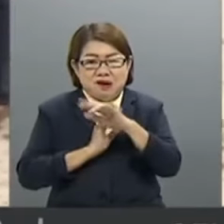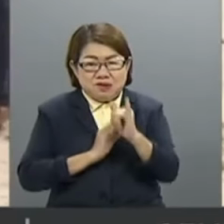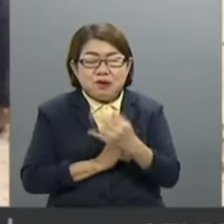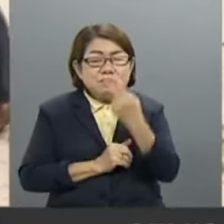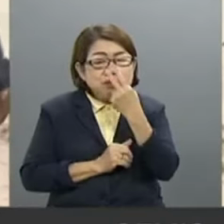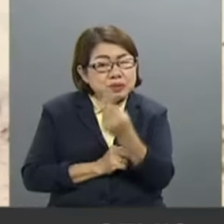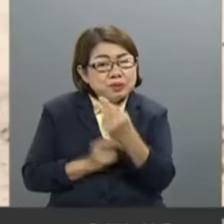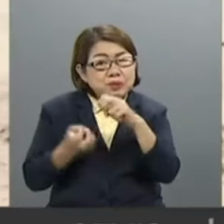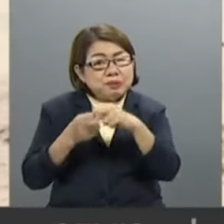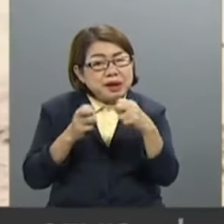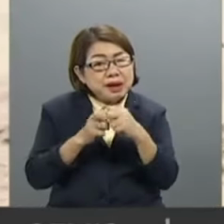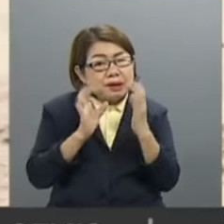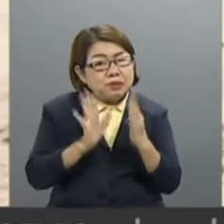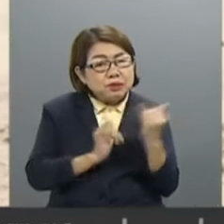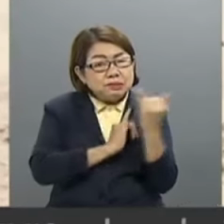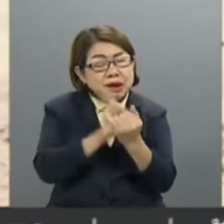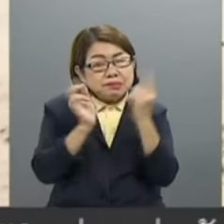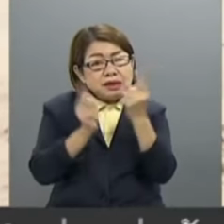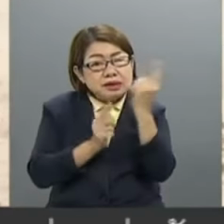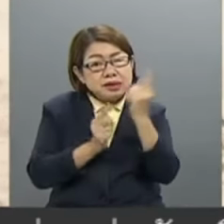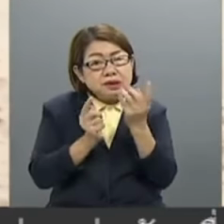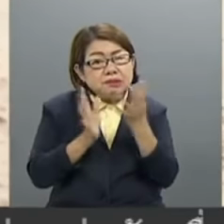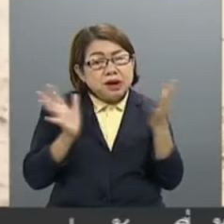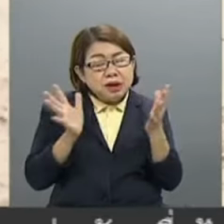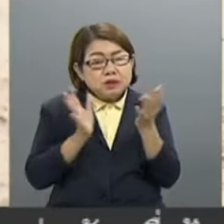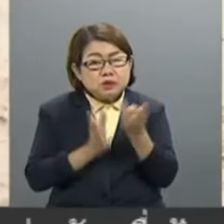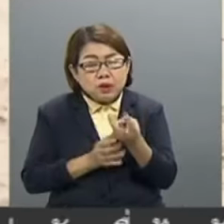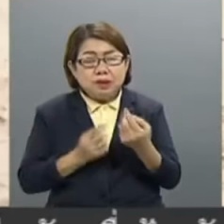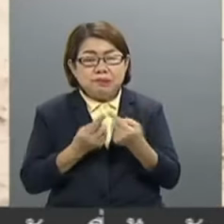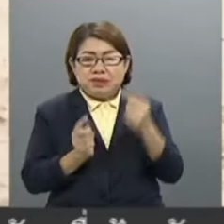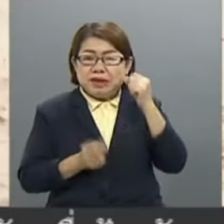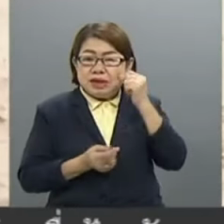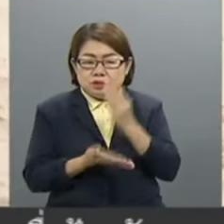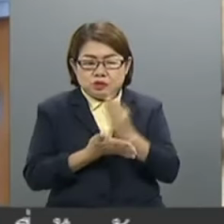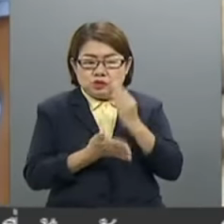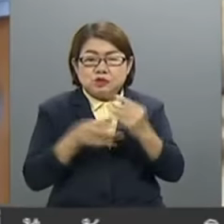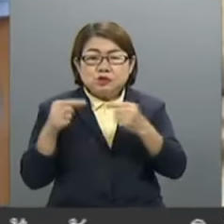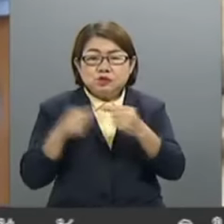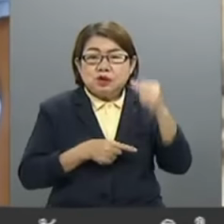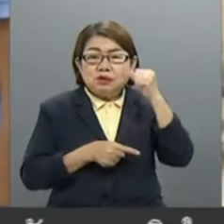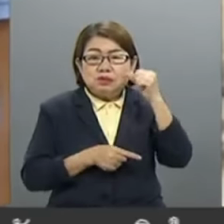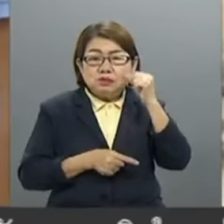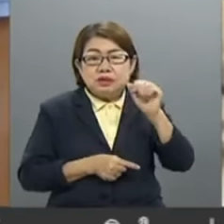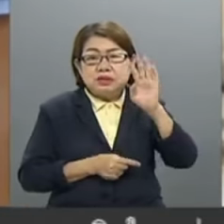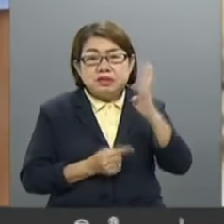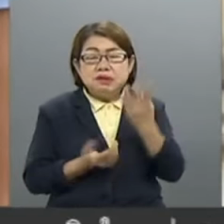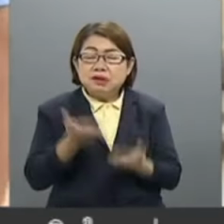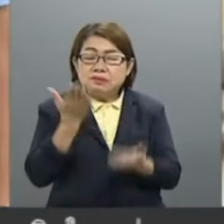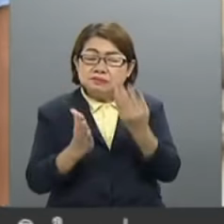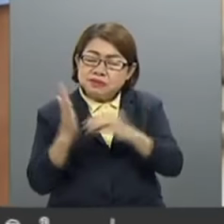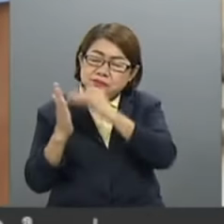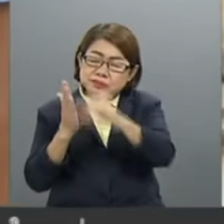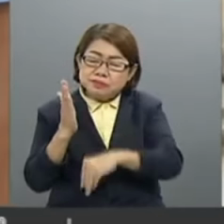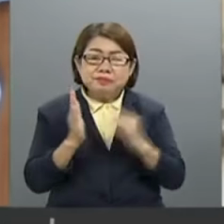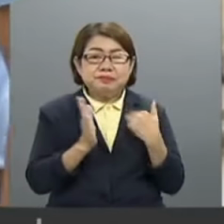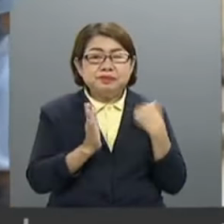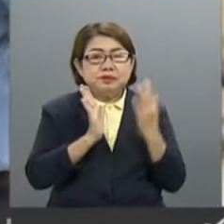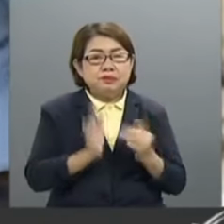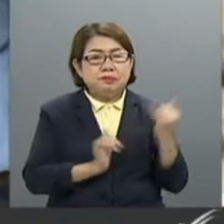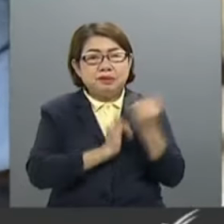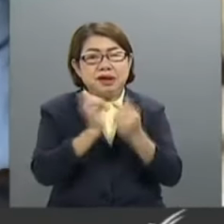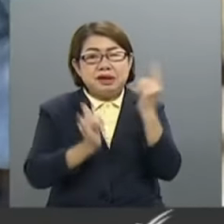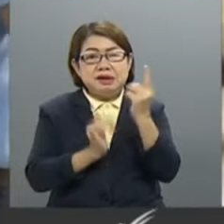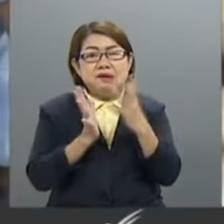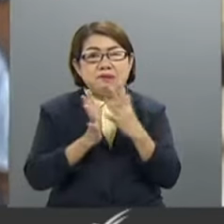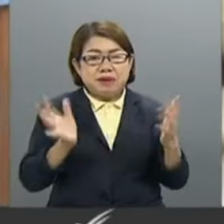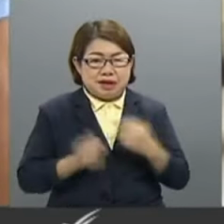ที่ยวและหวังว่าตลอดในช่วง4วันหยุดยาวนี้แหล่งท่องเที่ยวต่างๆจะมีนักท่องเที่ยวมากขึ้นและจะเห็นภาพได้ชัดเจนต่อเนื่องนะ